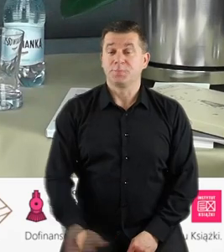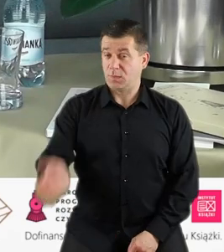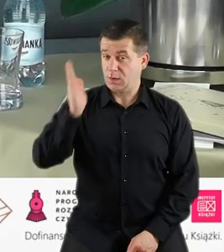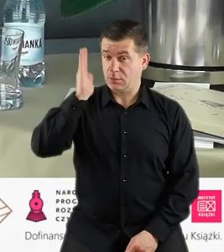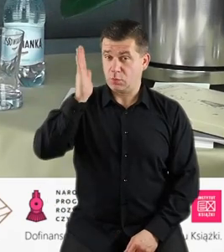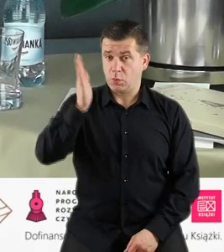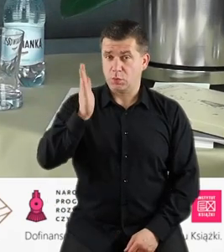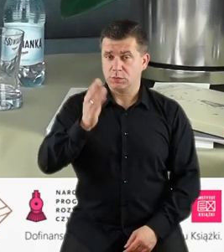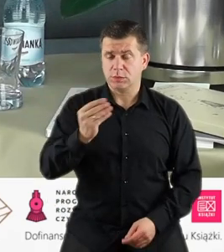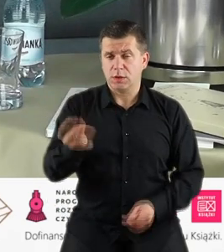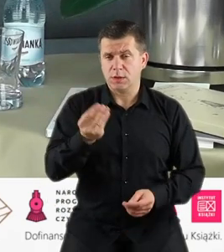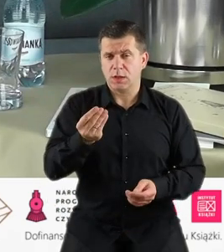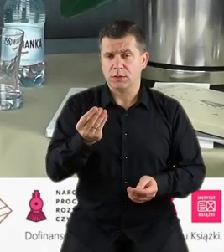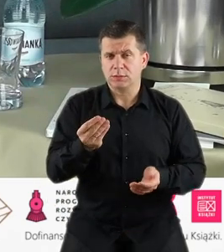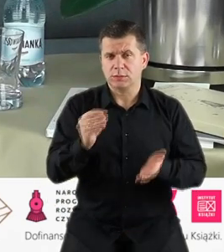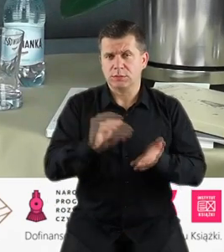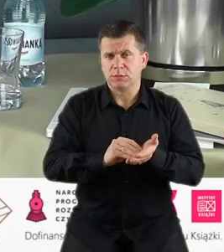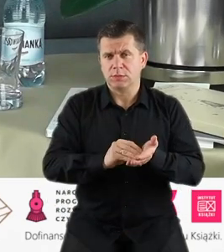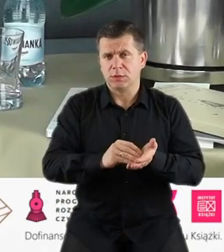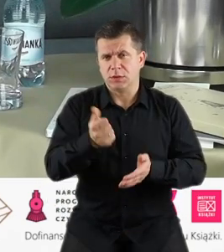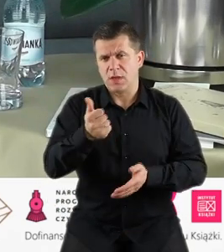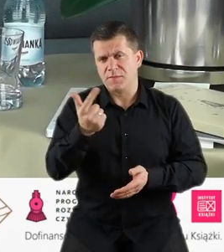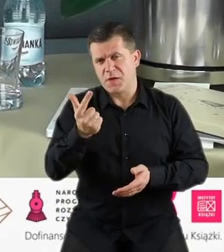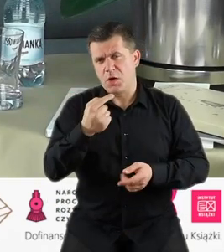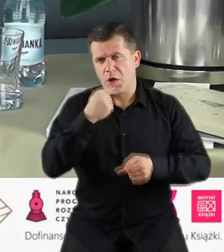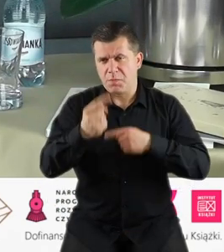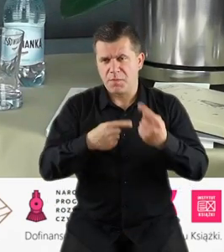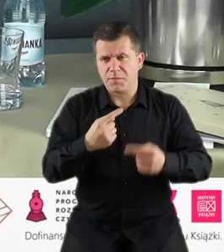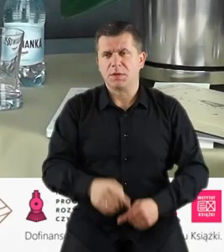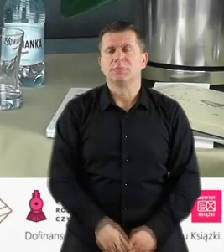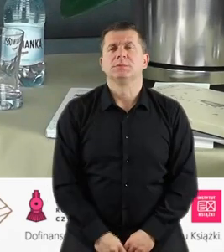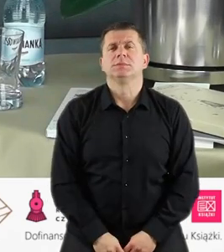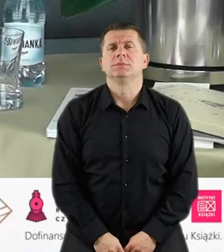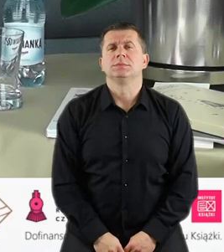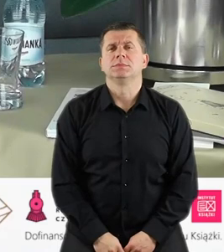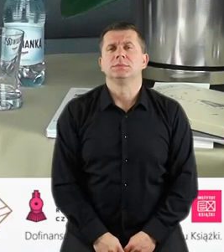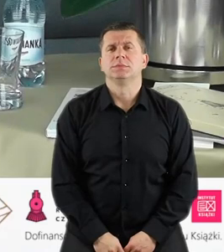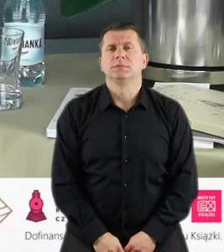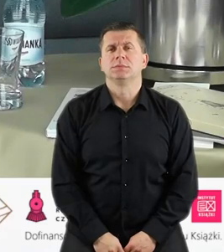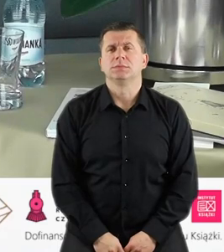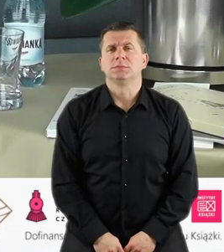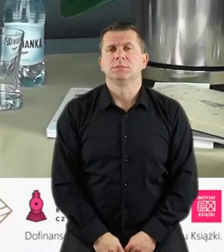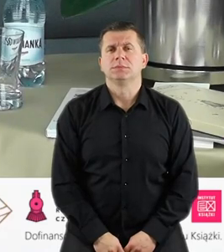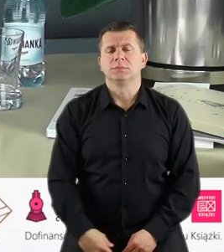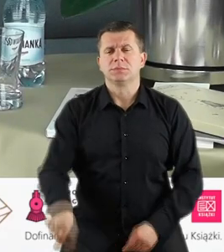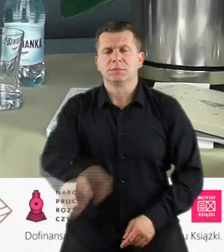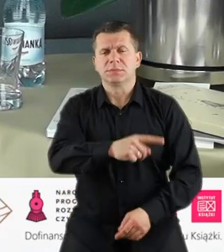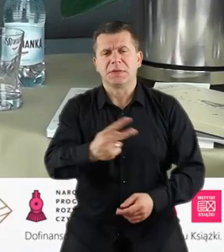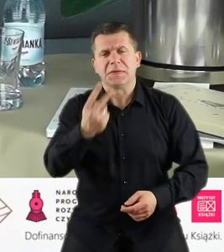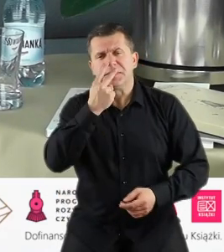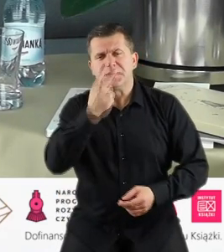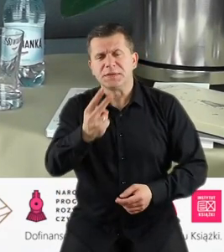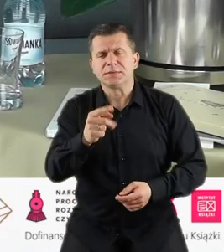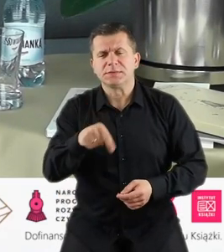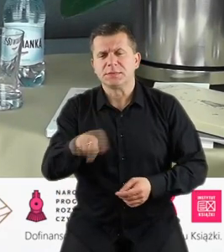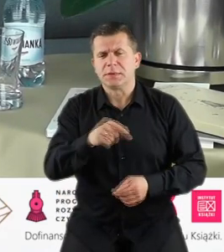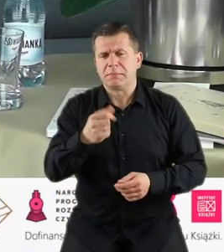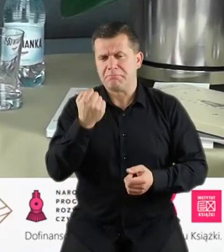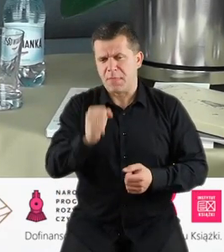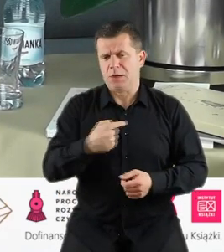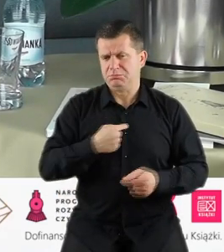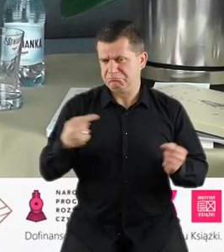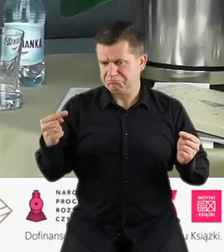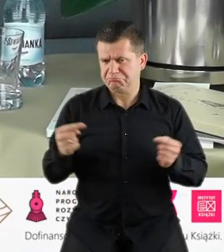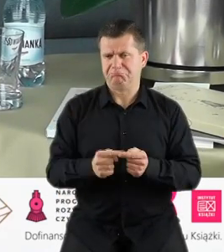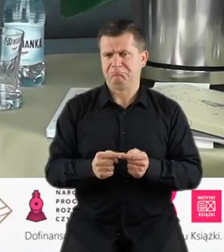Później jeszcze tam drukowałam jedno lub dwa opowiadania. Jakoś mi te wizje bardzo